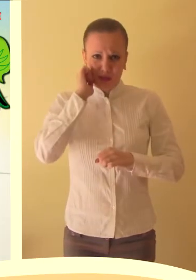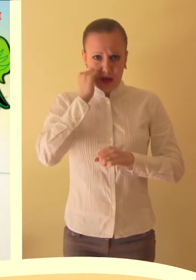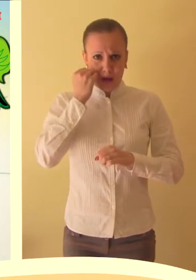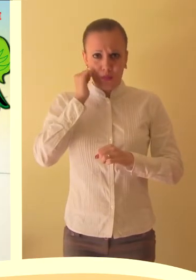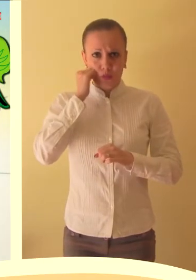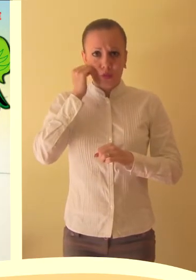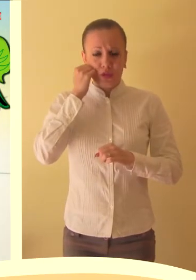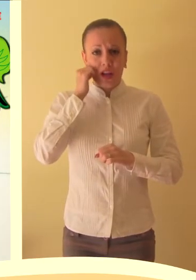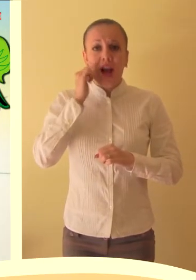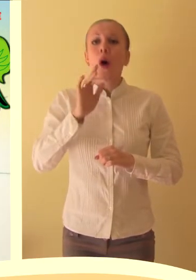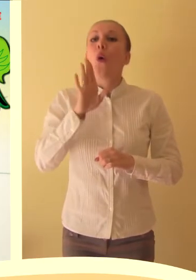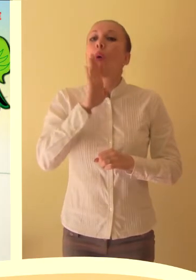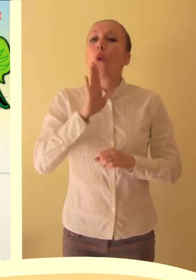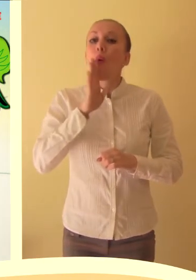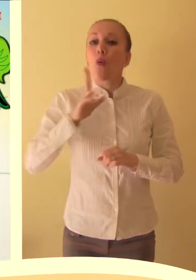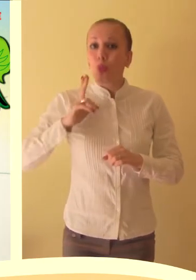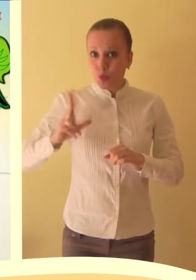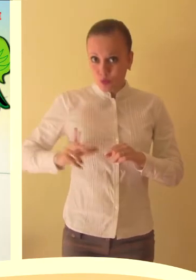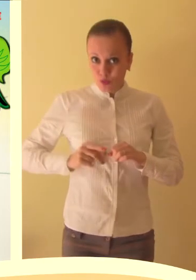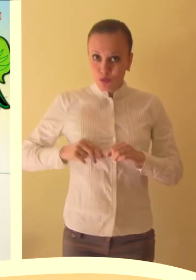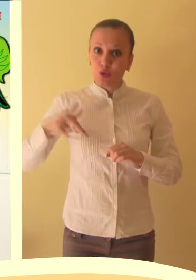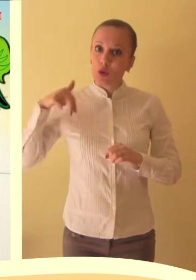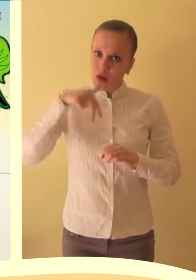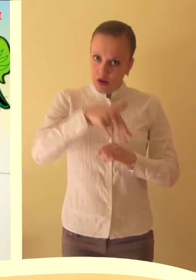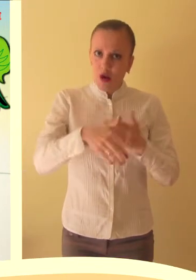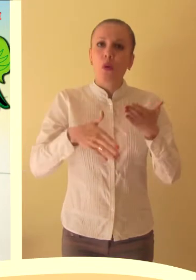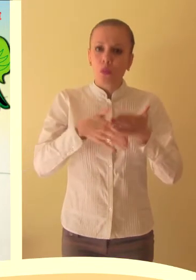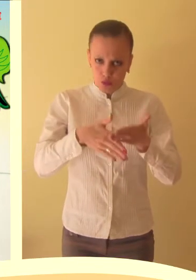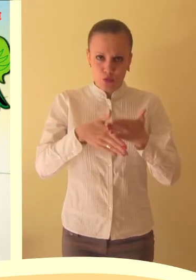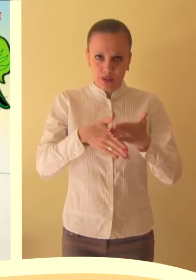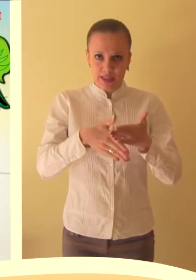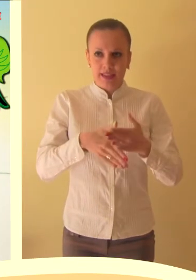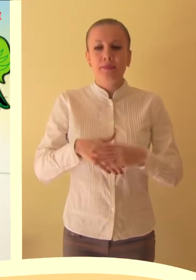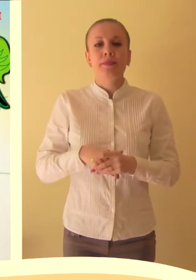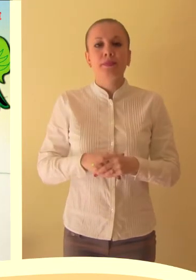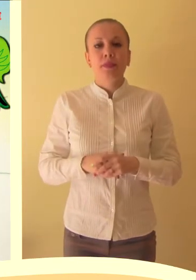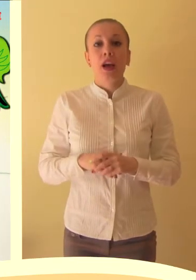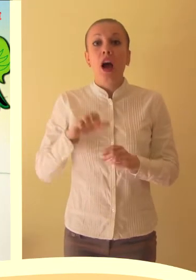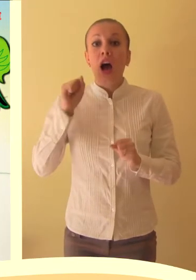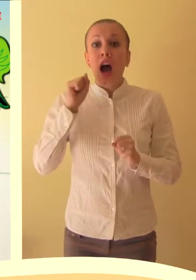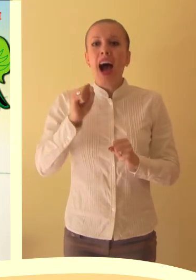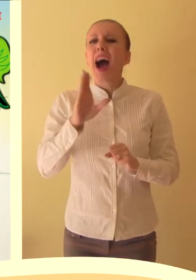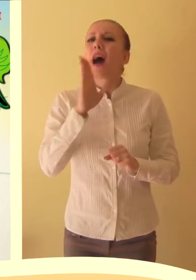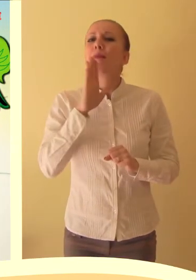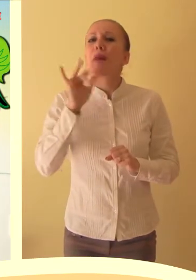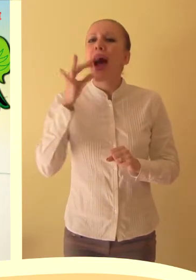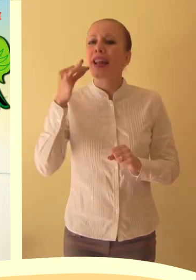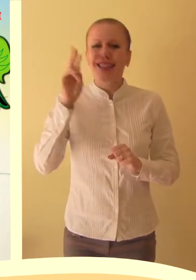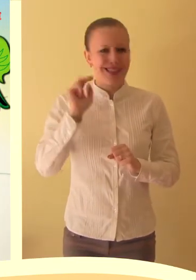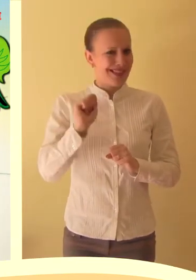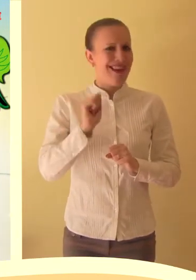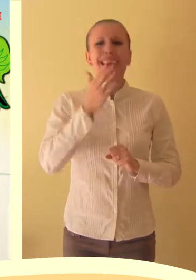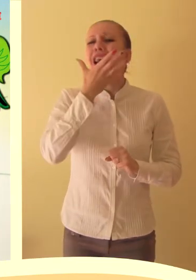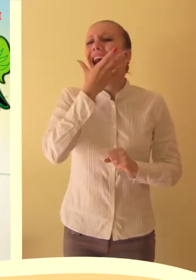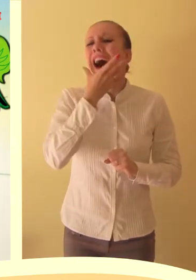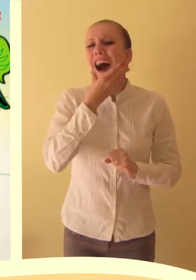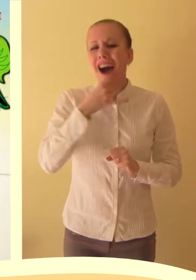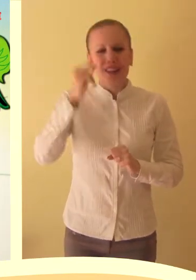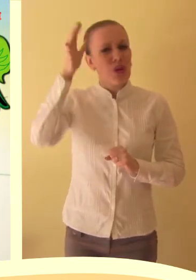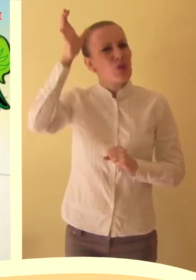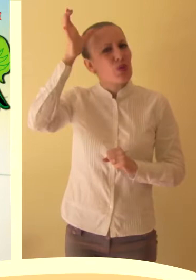Розплакалась бабуся, онучка допомогти тепер нам мусить А Марійка